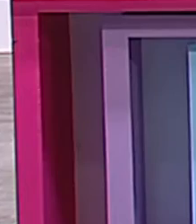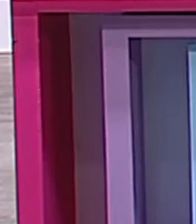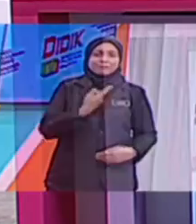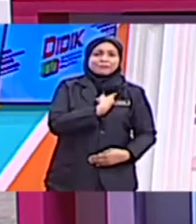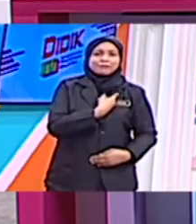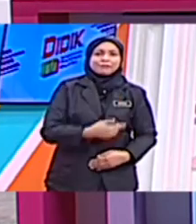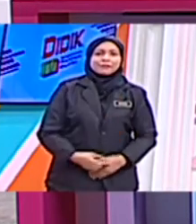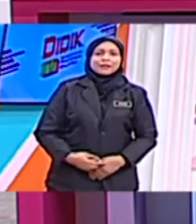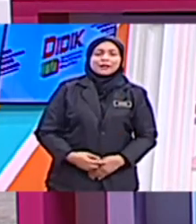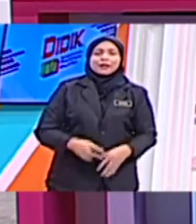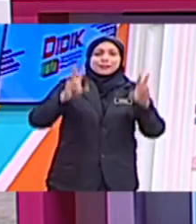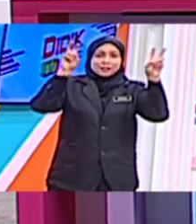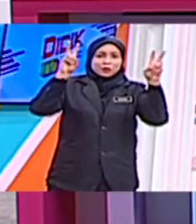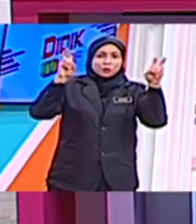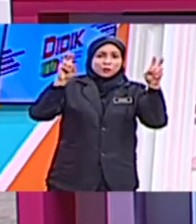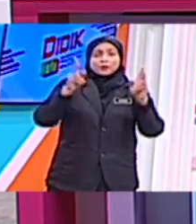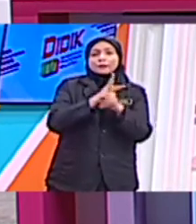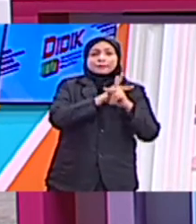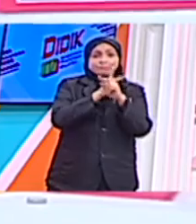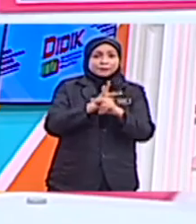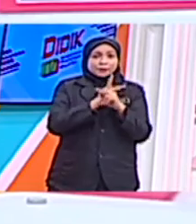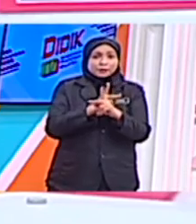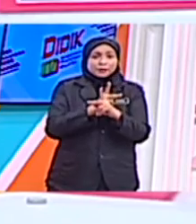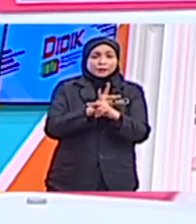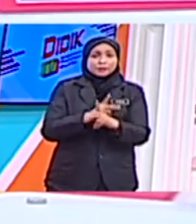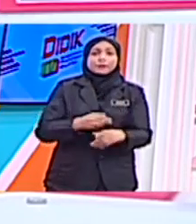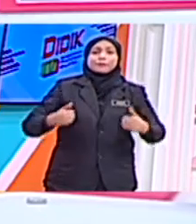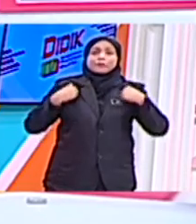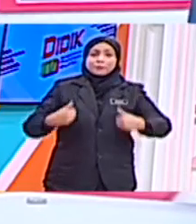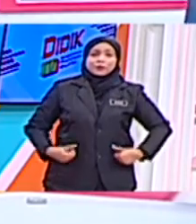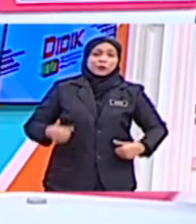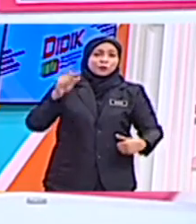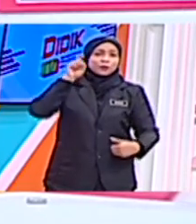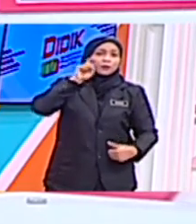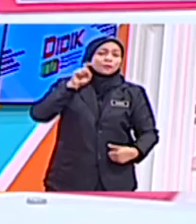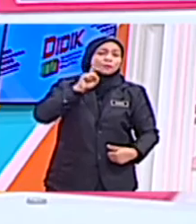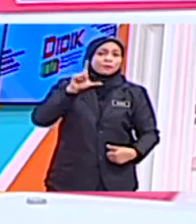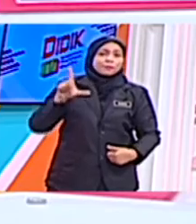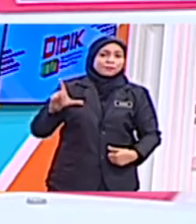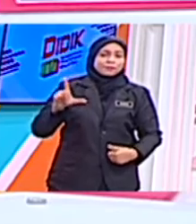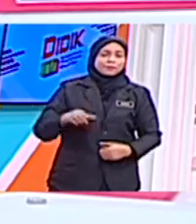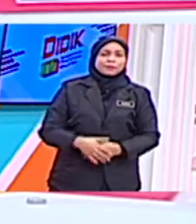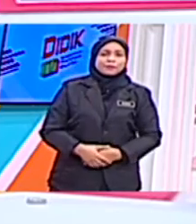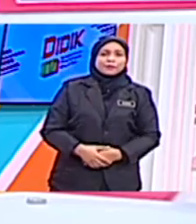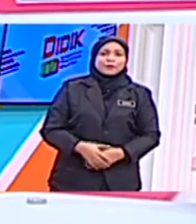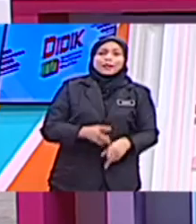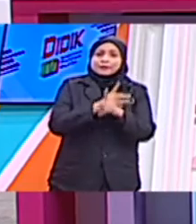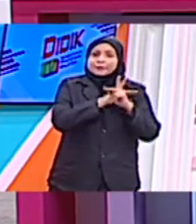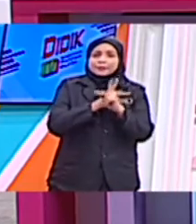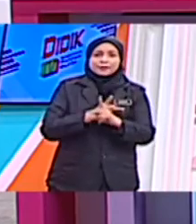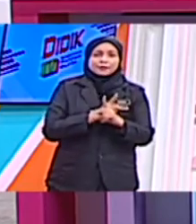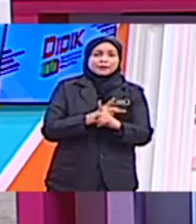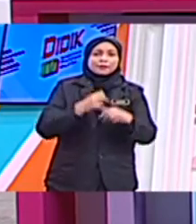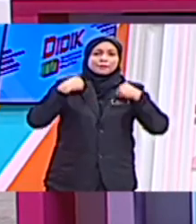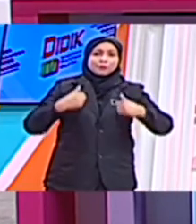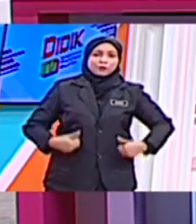kita nak belajar hari ini ialah menjaga kehormatan anggota seksual. Menjaga kehormatan anggota seksual juga kepada